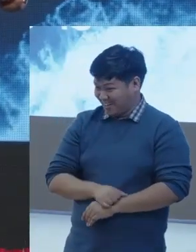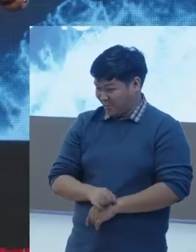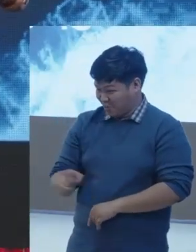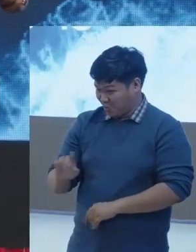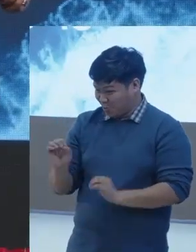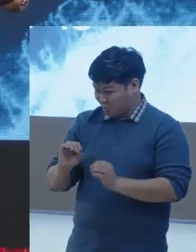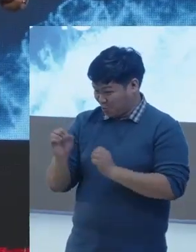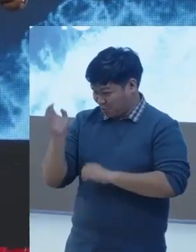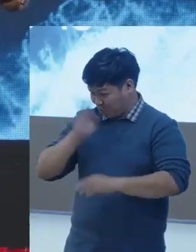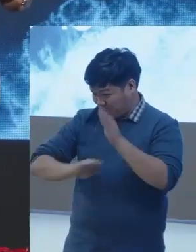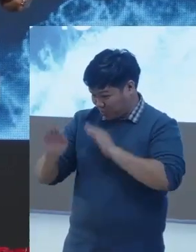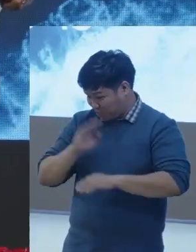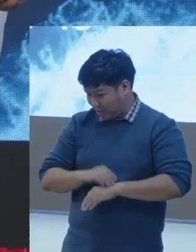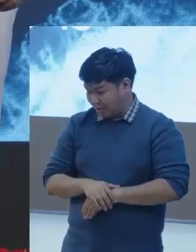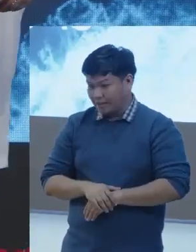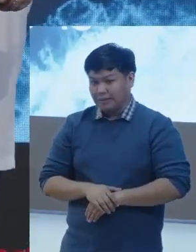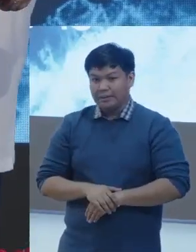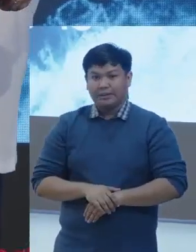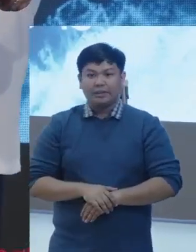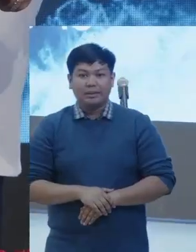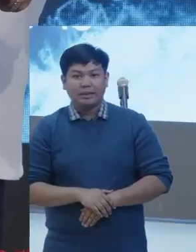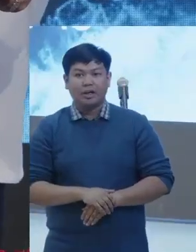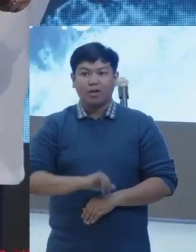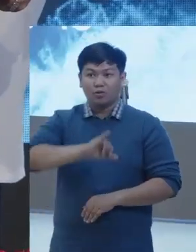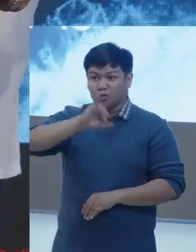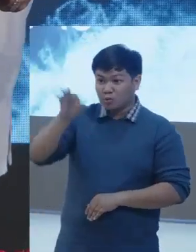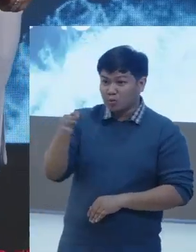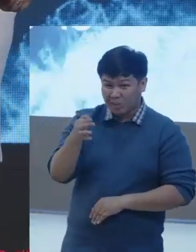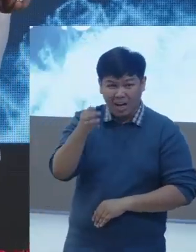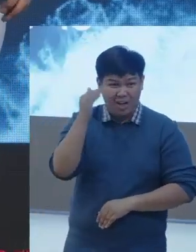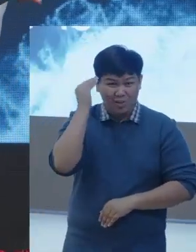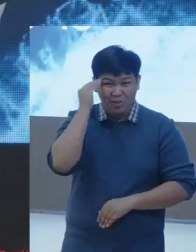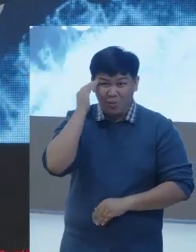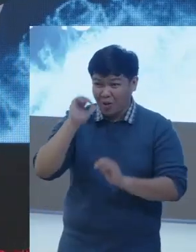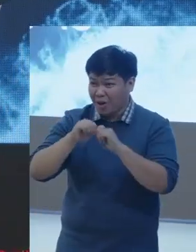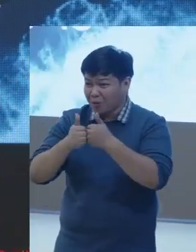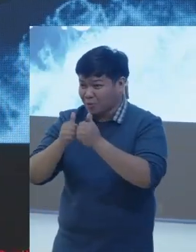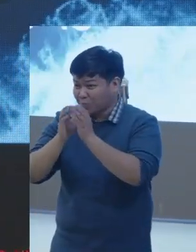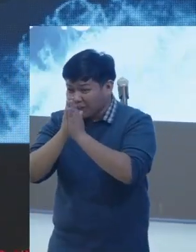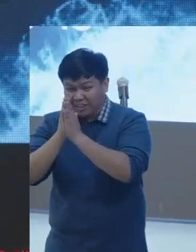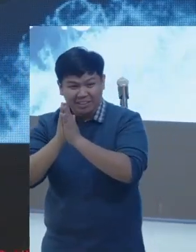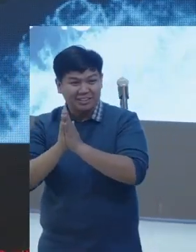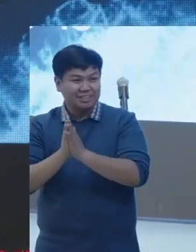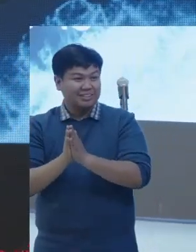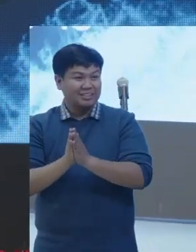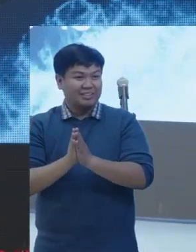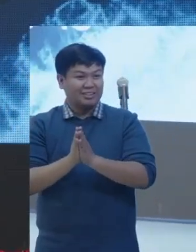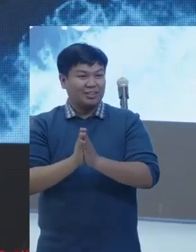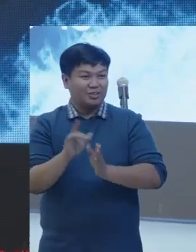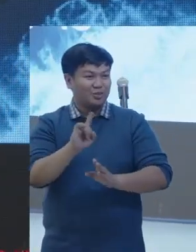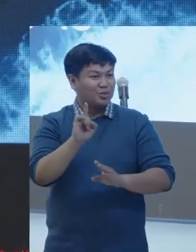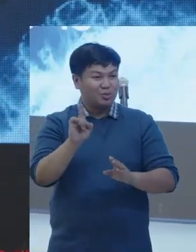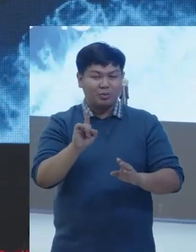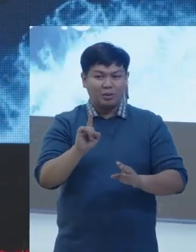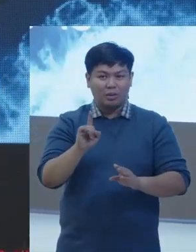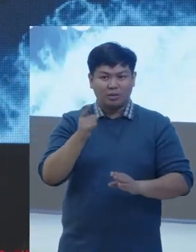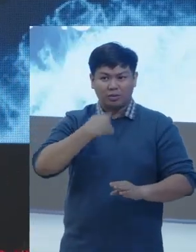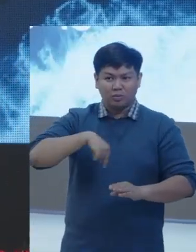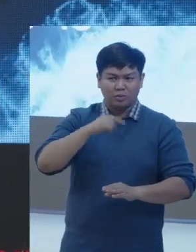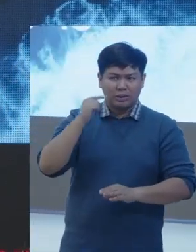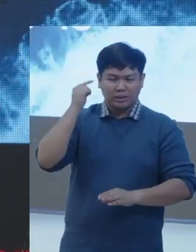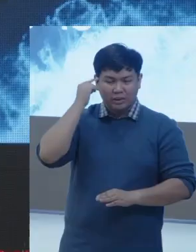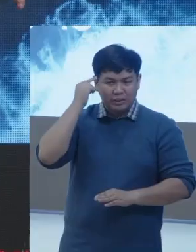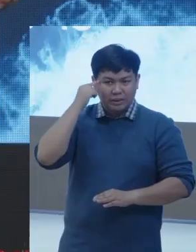manalangin. Marunong pala siyang manalangin. At hindi ako nagdududa